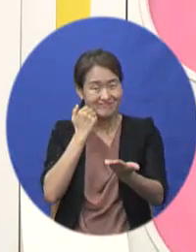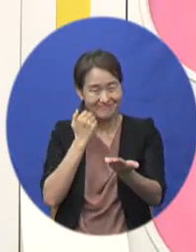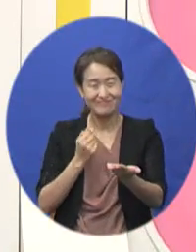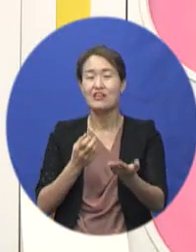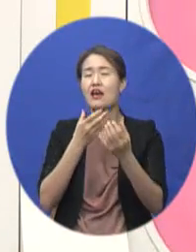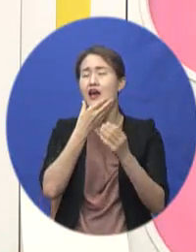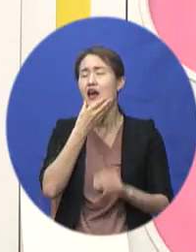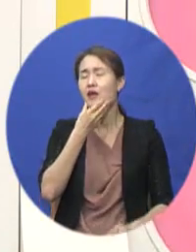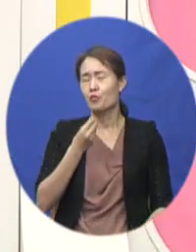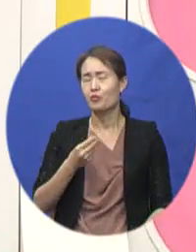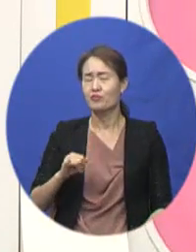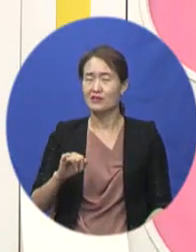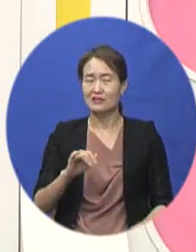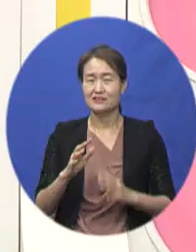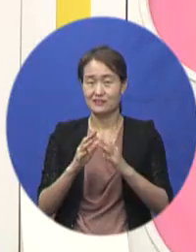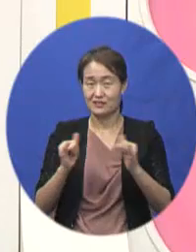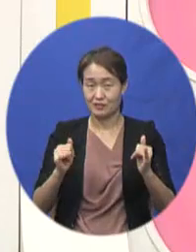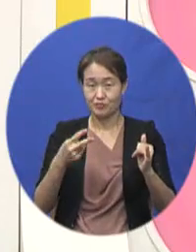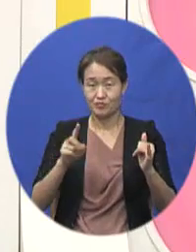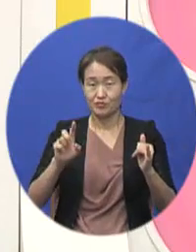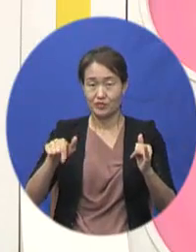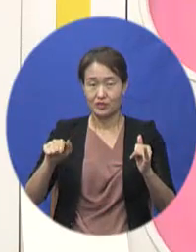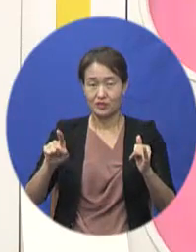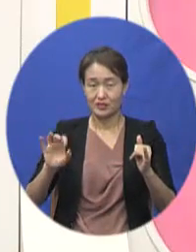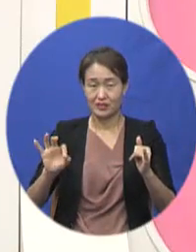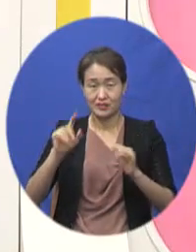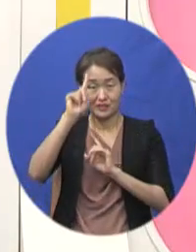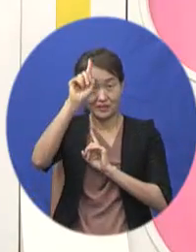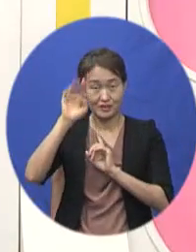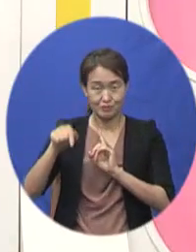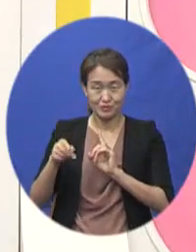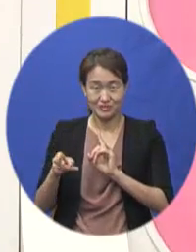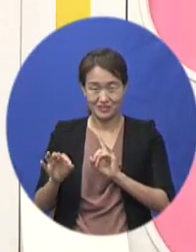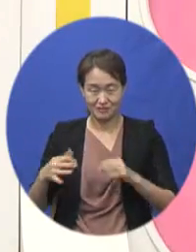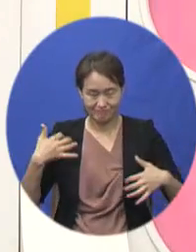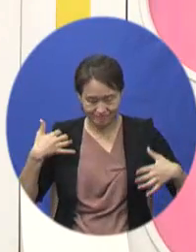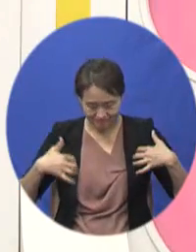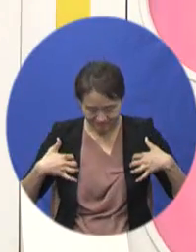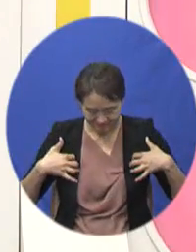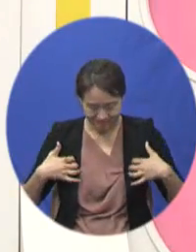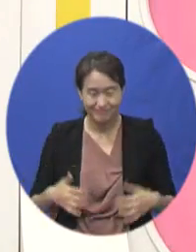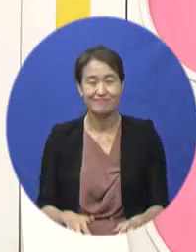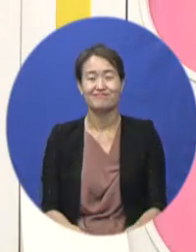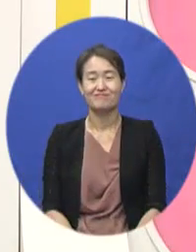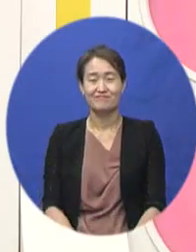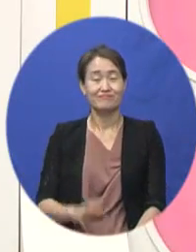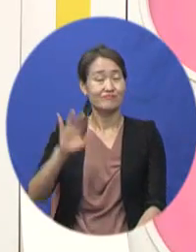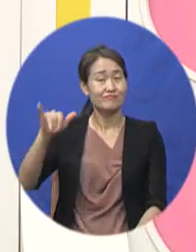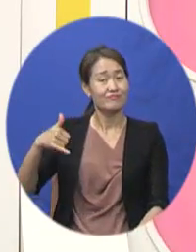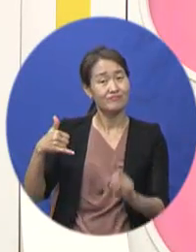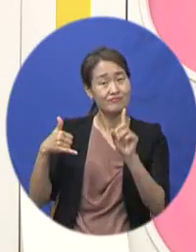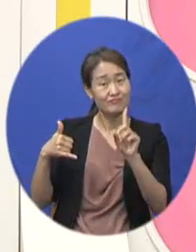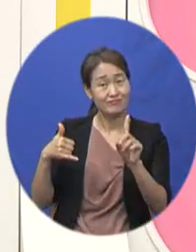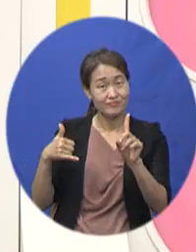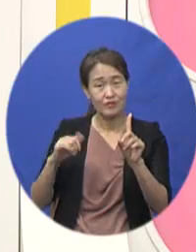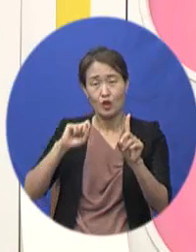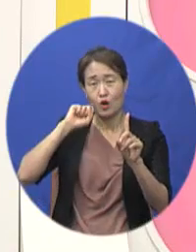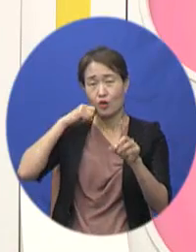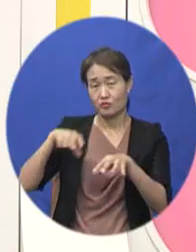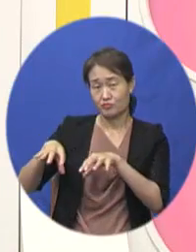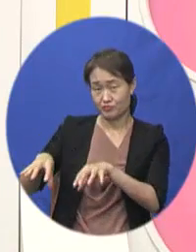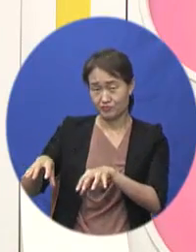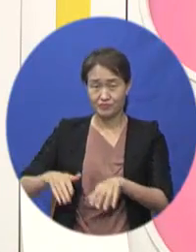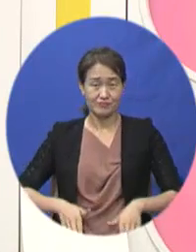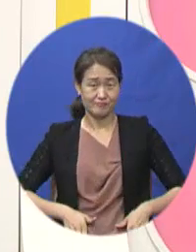엔돌핀 행복바이러스 덕강 이보영입니다. 여러분 반갑습니다. 반갑습니다. 네, 전화 한 통으로 어려운